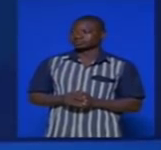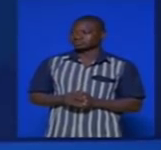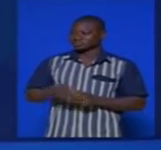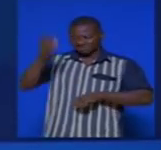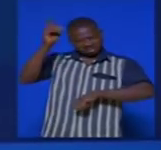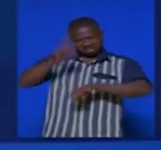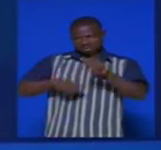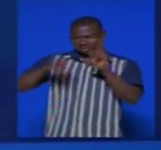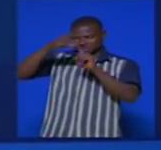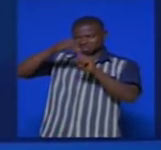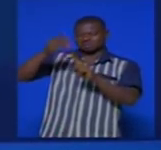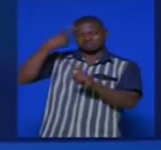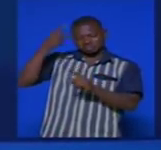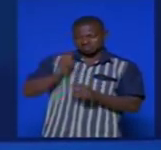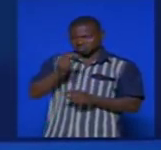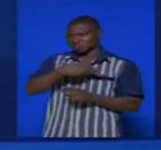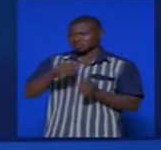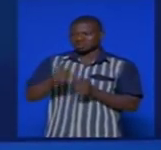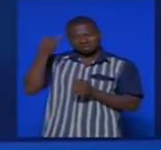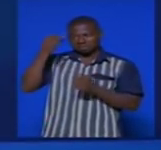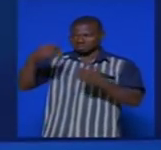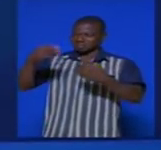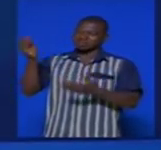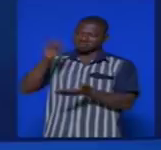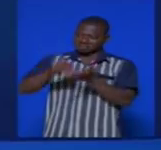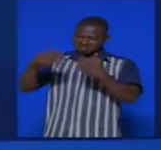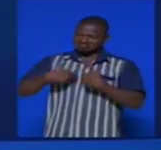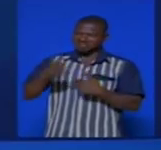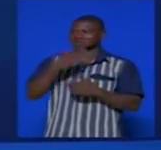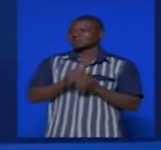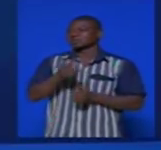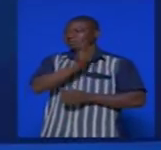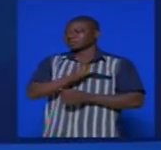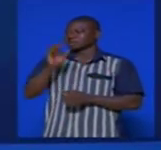nous. On a des Belges qui évoluent avec nous en club.